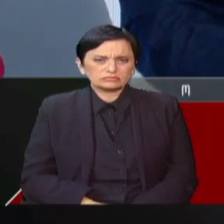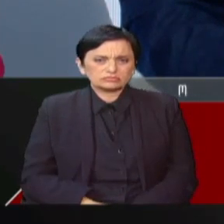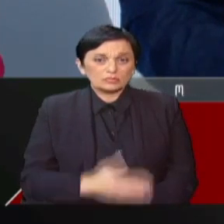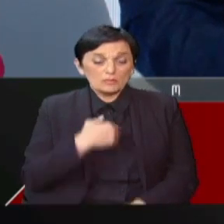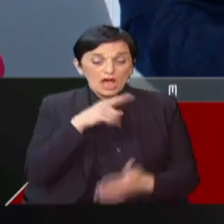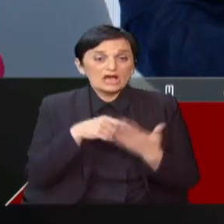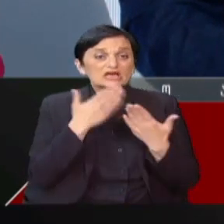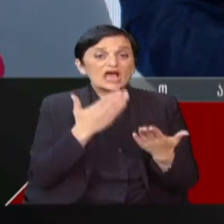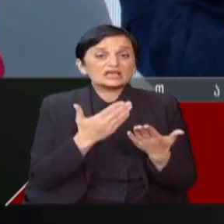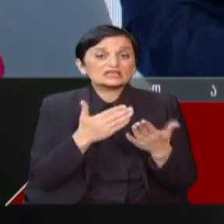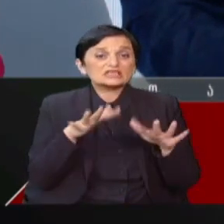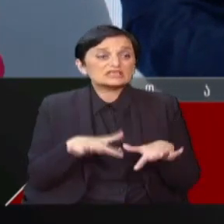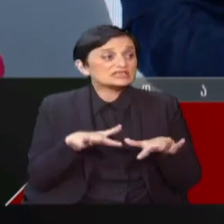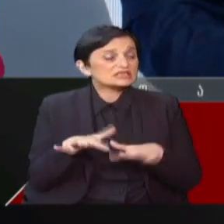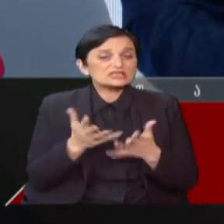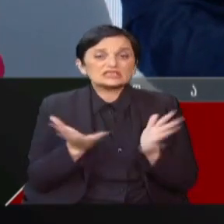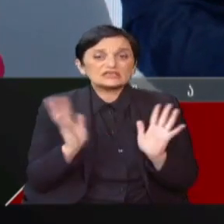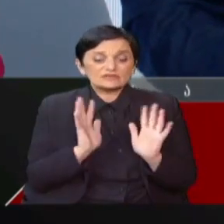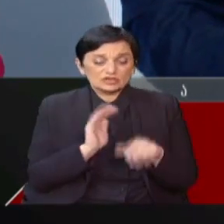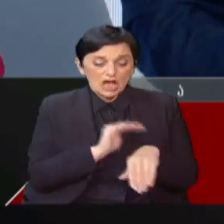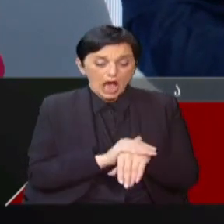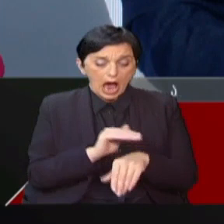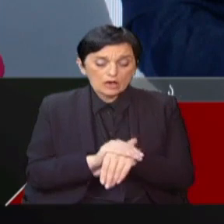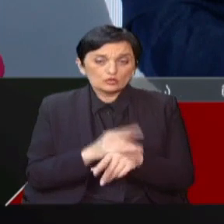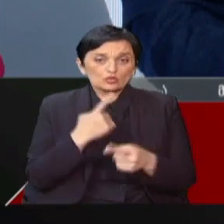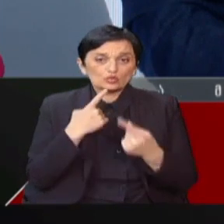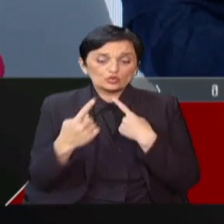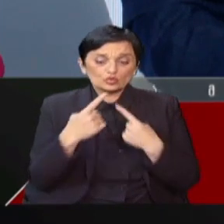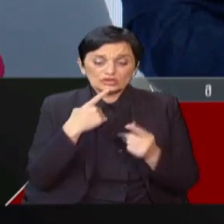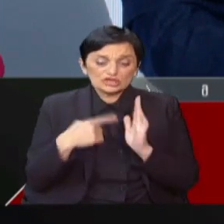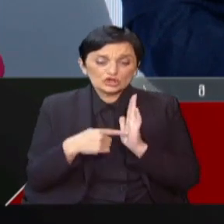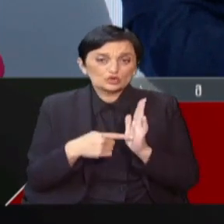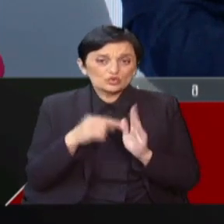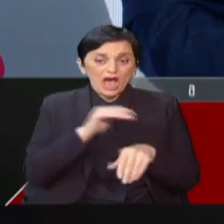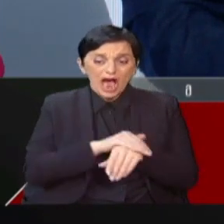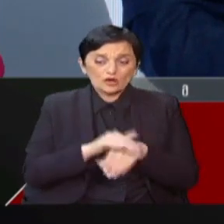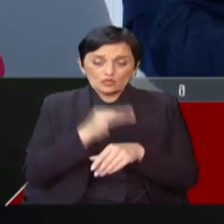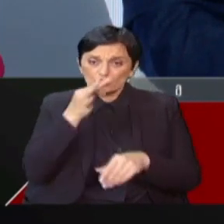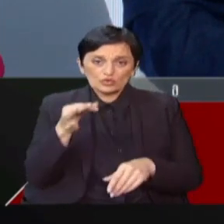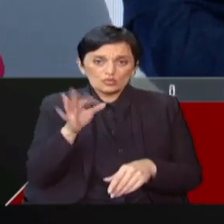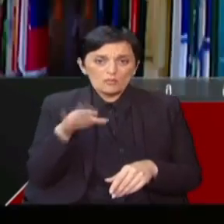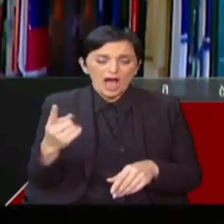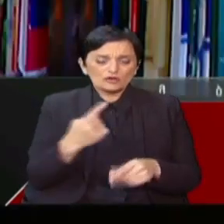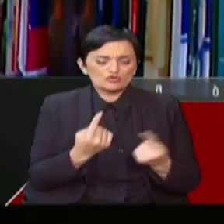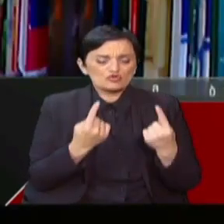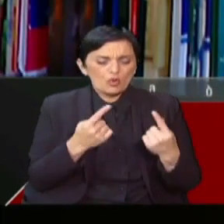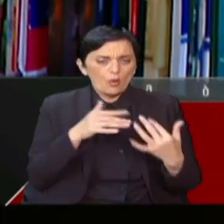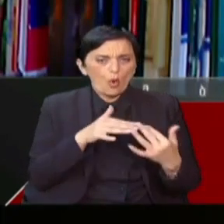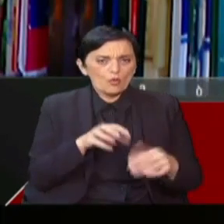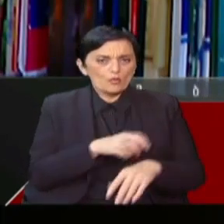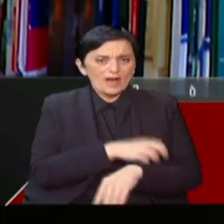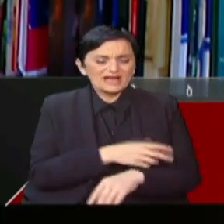და გეკითხებით, სად არის სივრცე აი ამ არგუმენტირებული დისკუსიებისთვის? რაც არ უნდა არგუმენტები მათ უთხრათ, ისინი გამოდიან და გვეძახიან გლობალური ომის